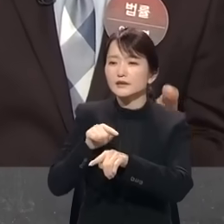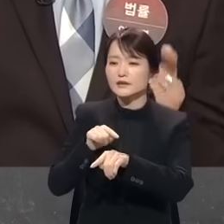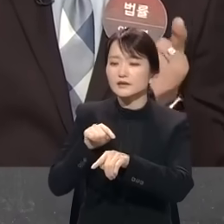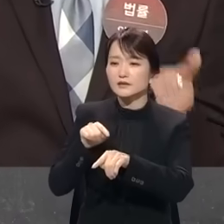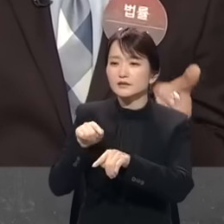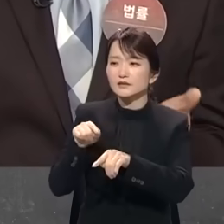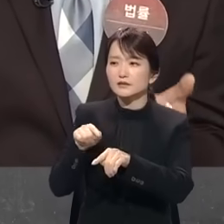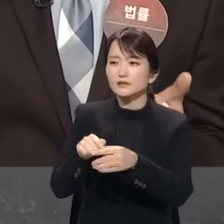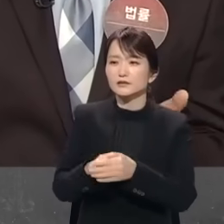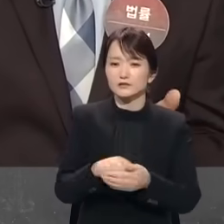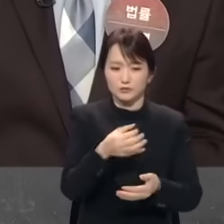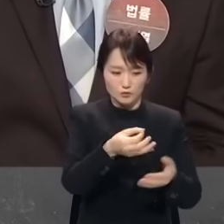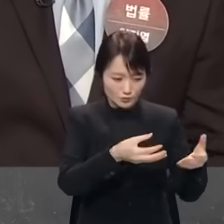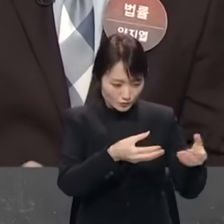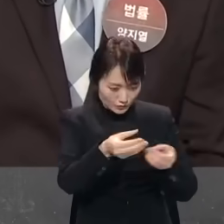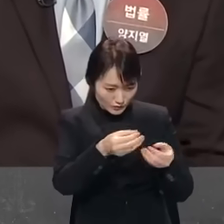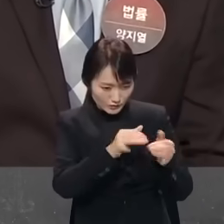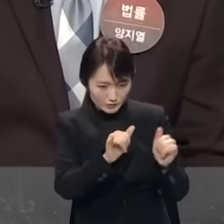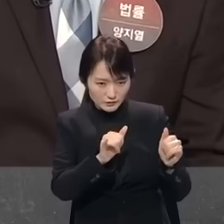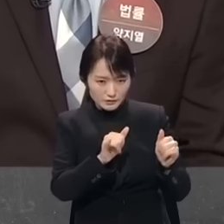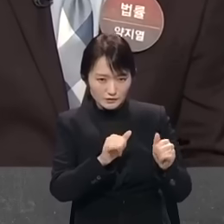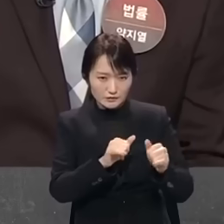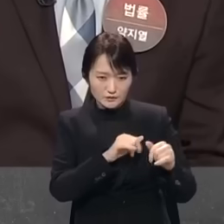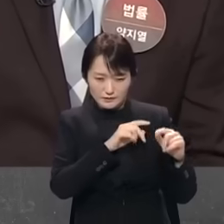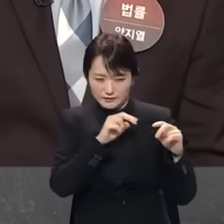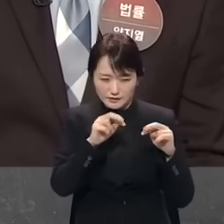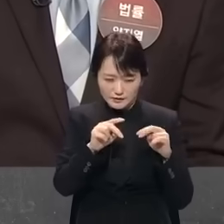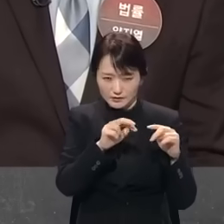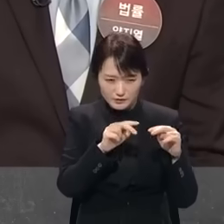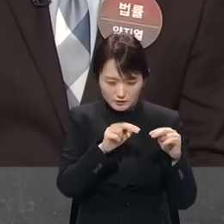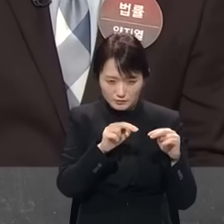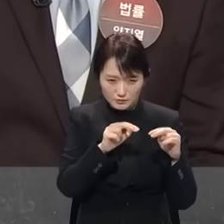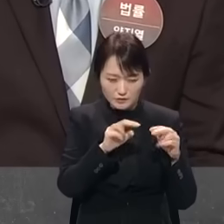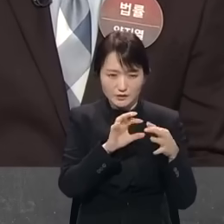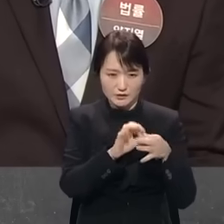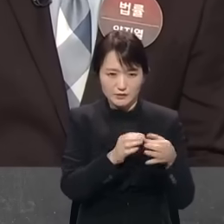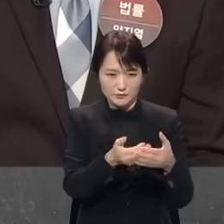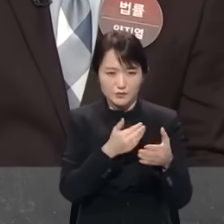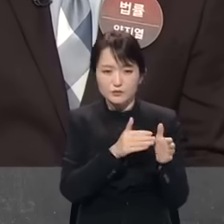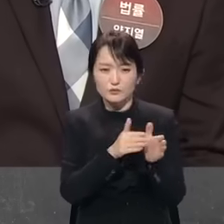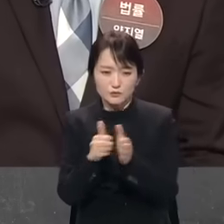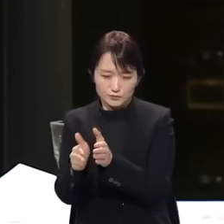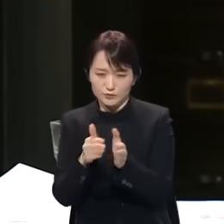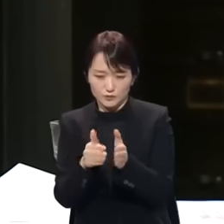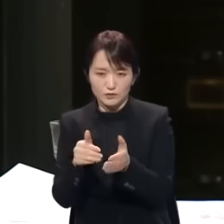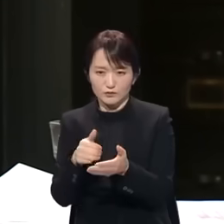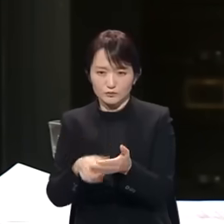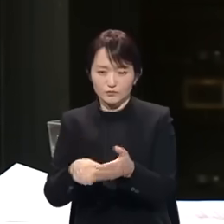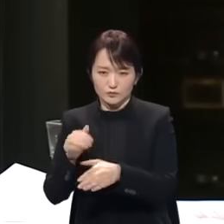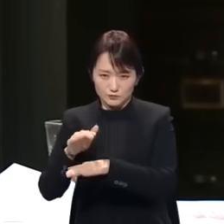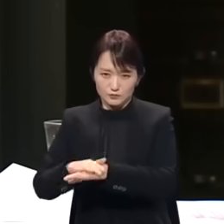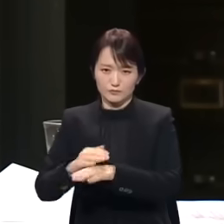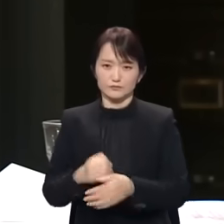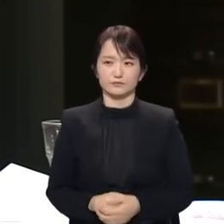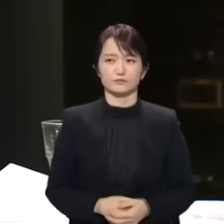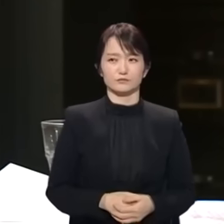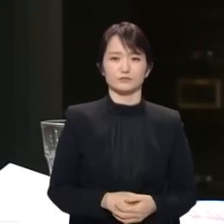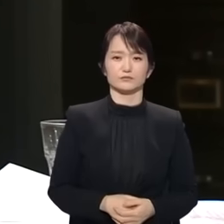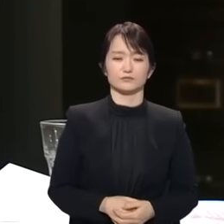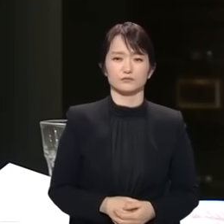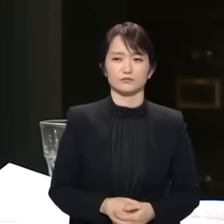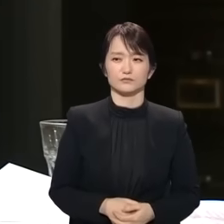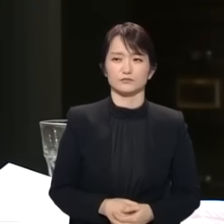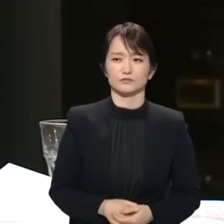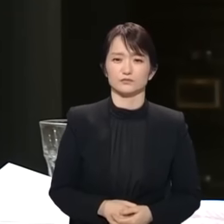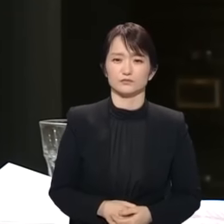사체업자와의 다툼에 대비해서 가지고 다녔던 그 흉기다 합니다 자 우리가 보통 영화나 드라마 보면 사체들 되게 막